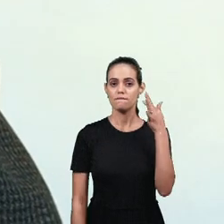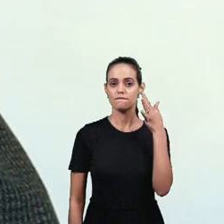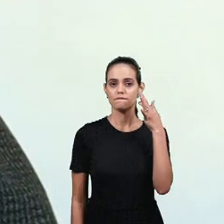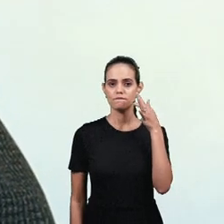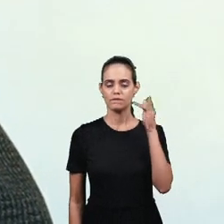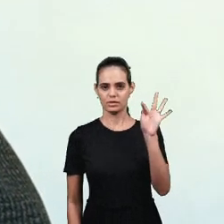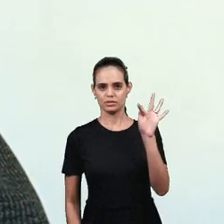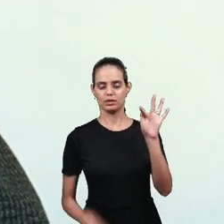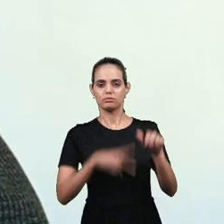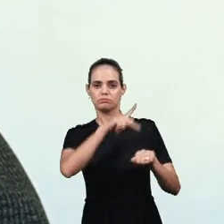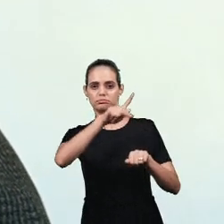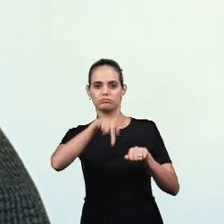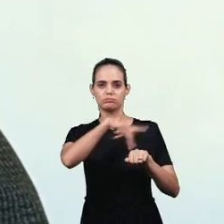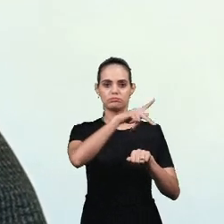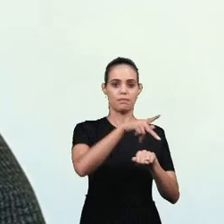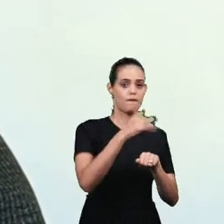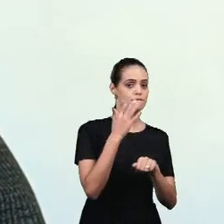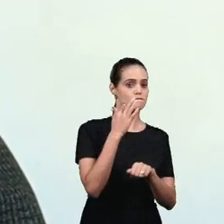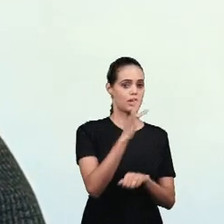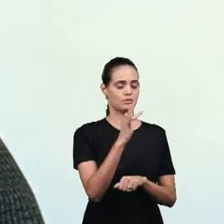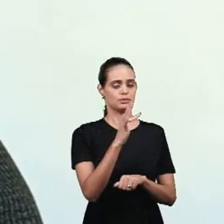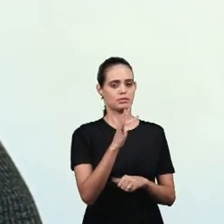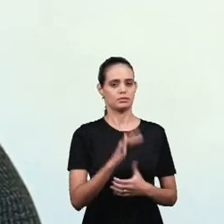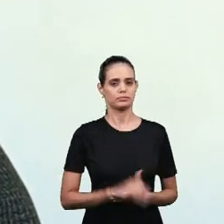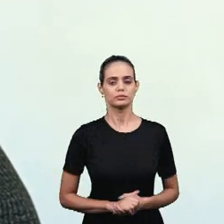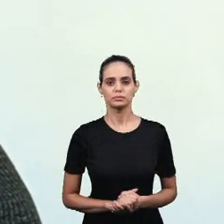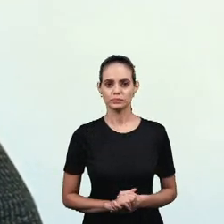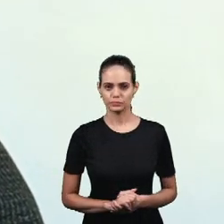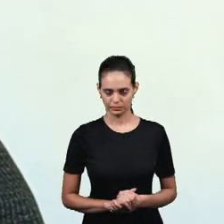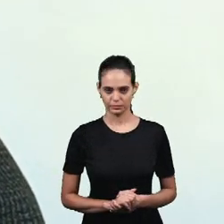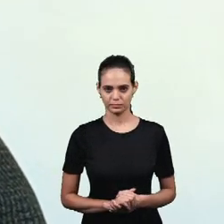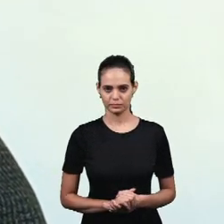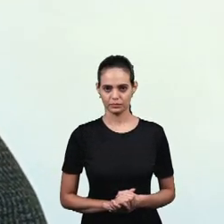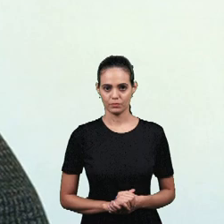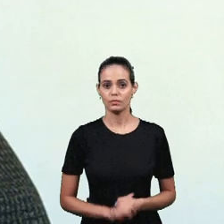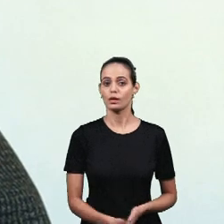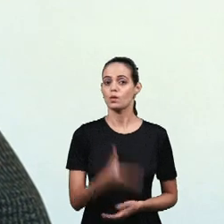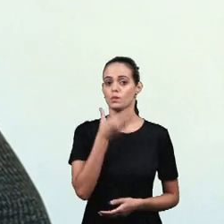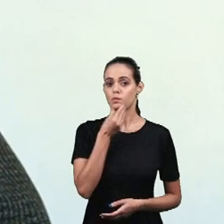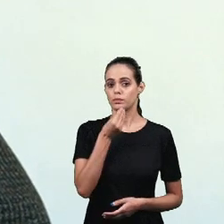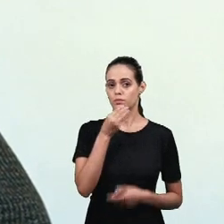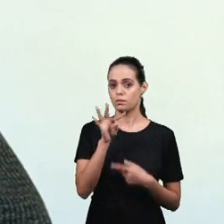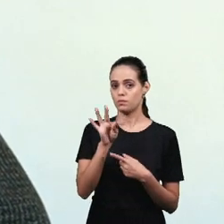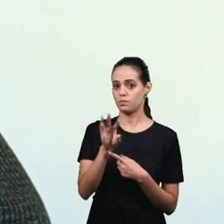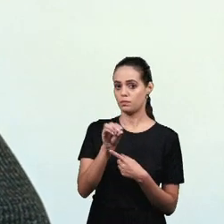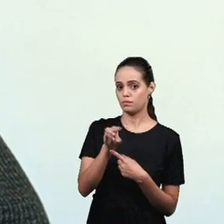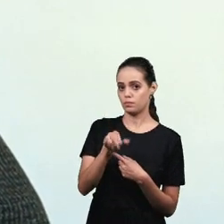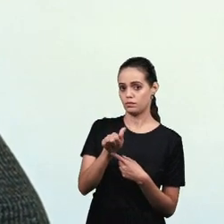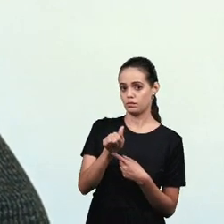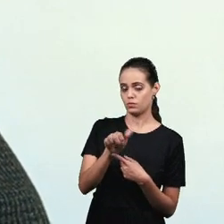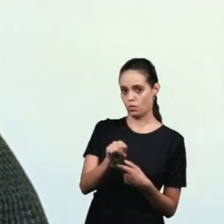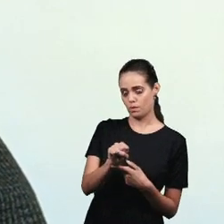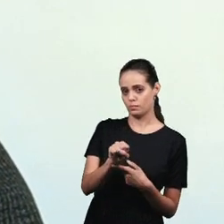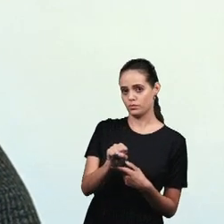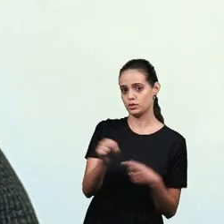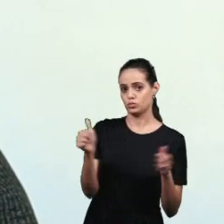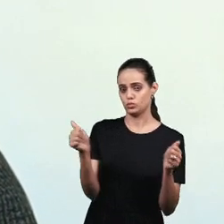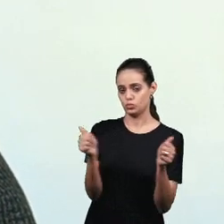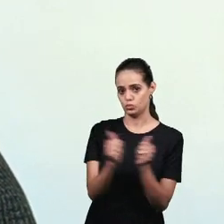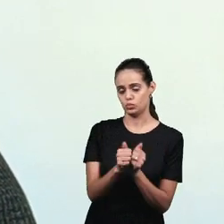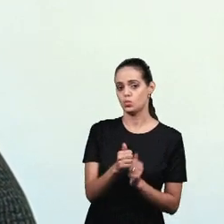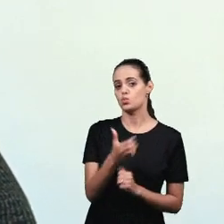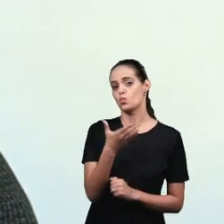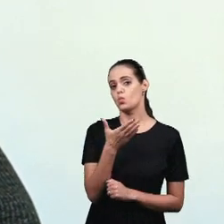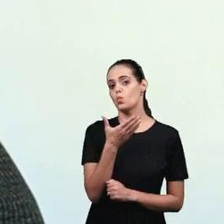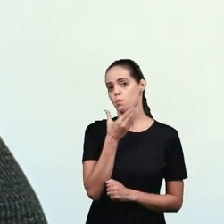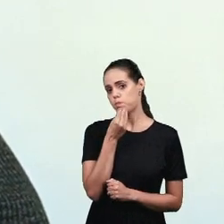a envoyé la réponse, le Thomas Victorino, il appartient au groupe de gens de l'église à Paris, où se trouve le pasteur